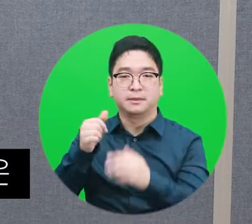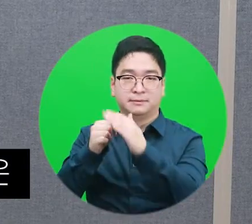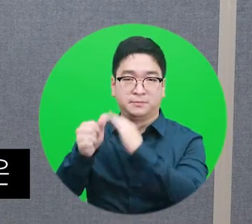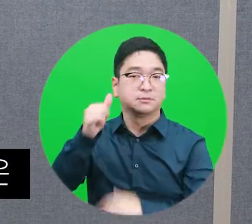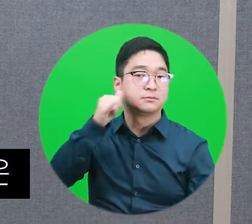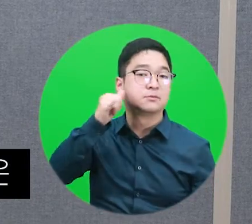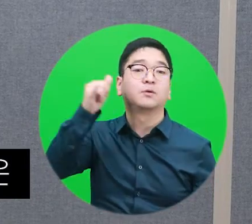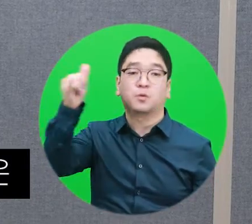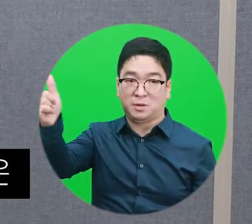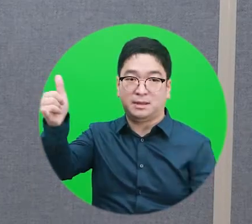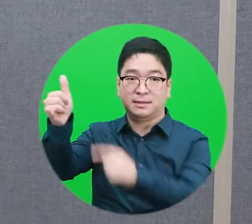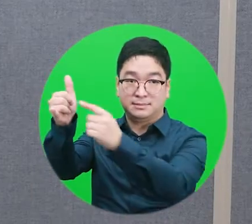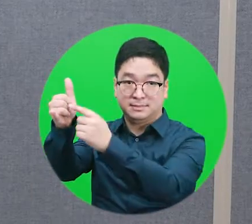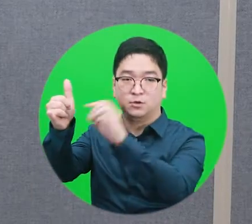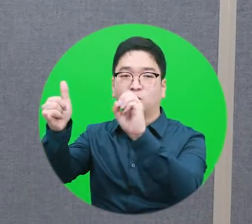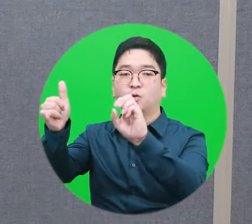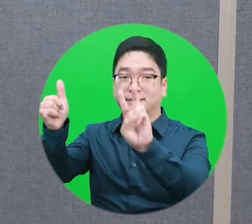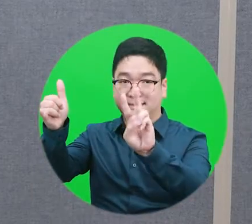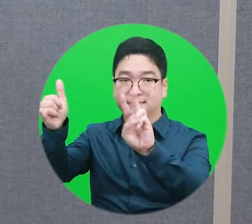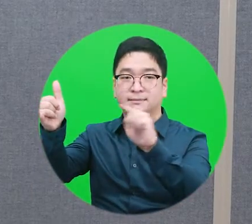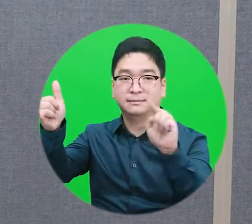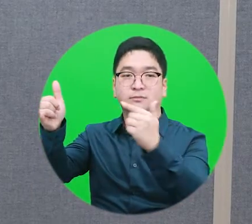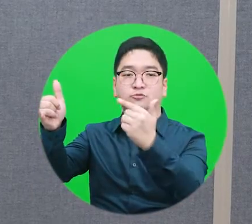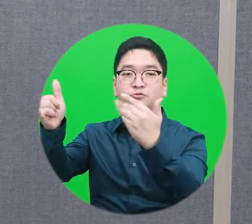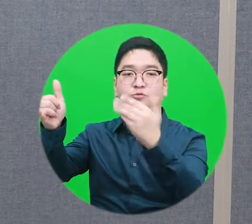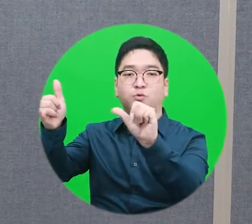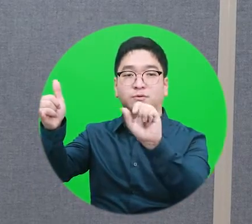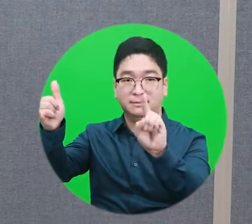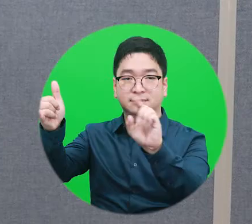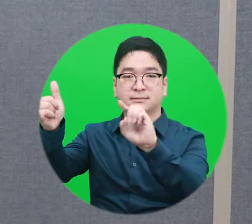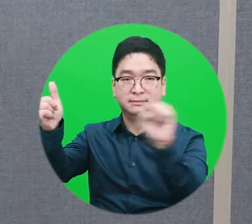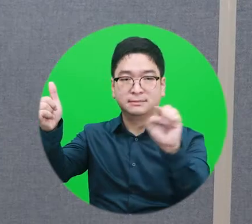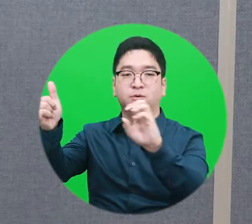참여를 희망하시는 주민분들은 대표 전화번호